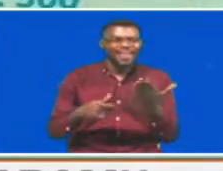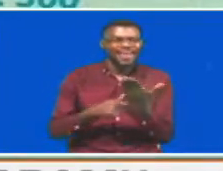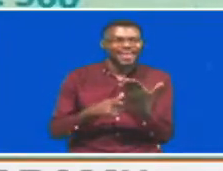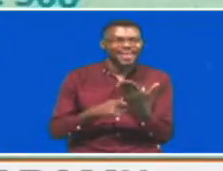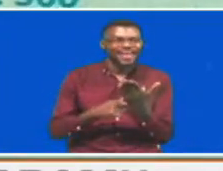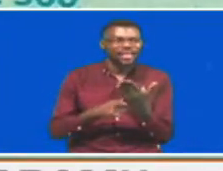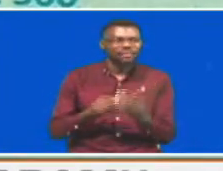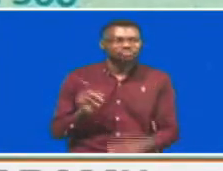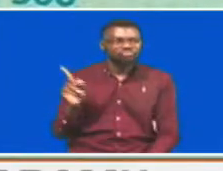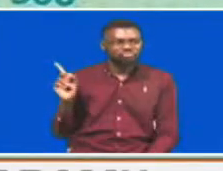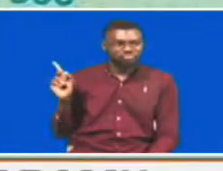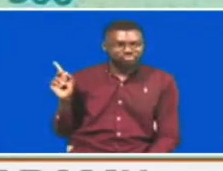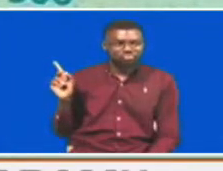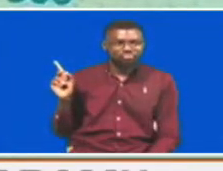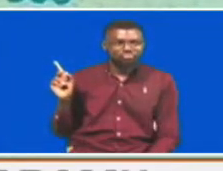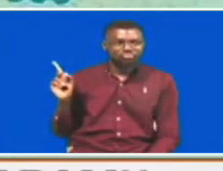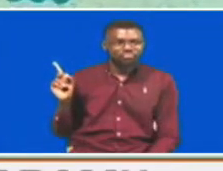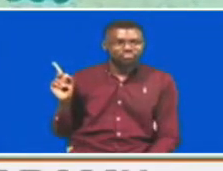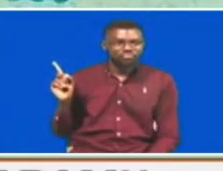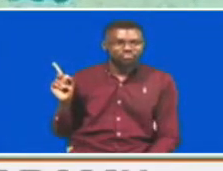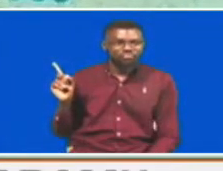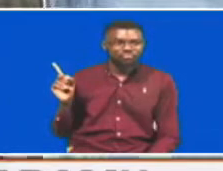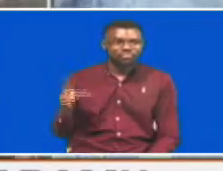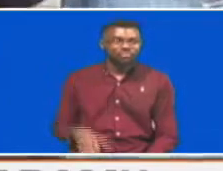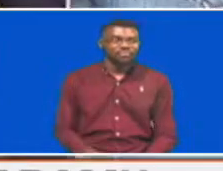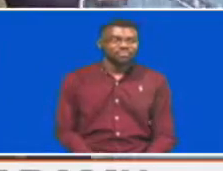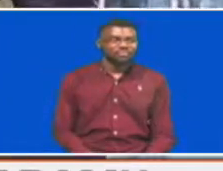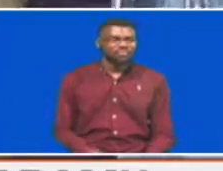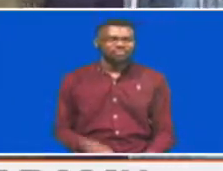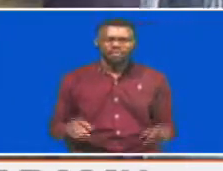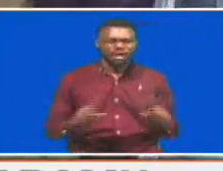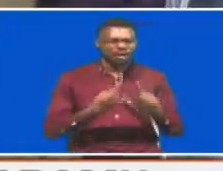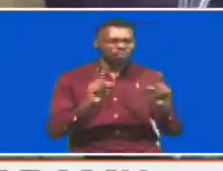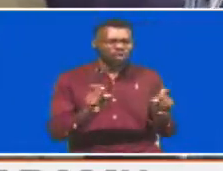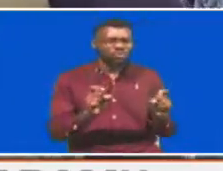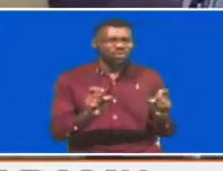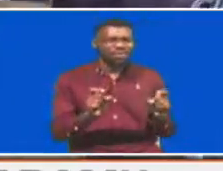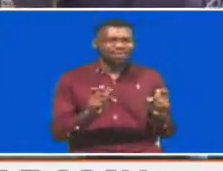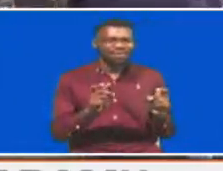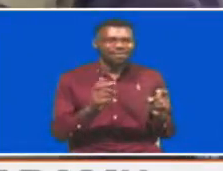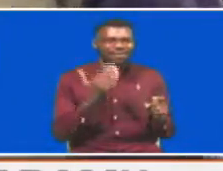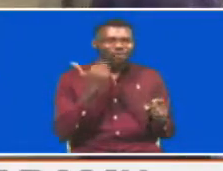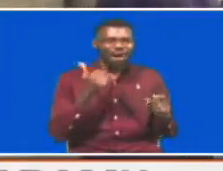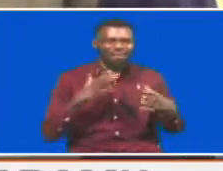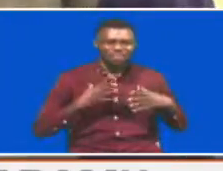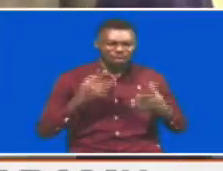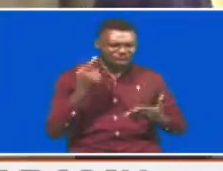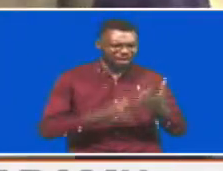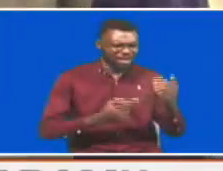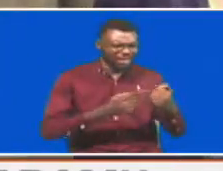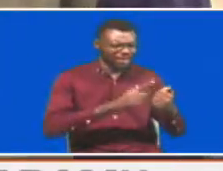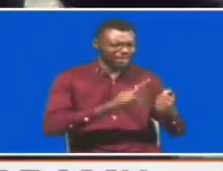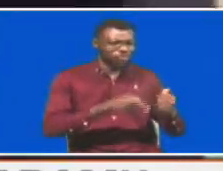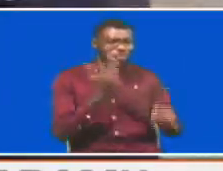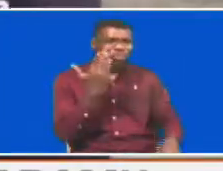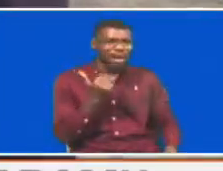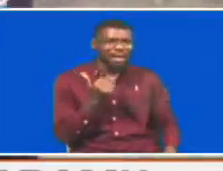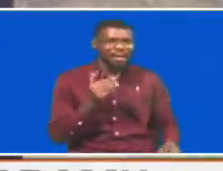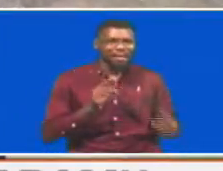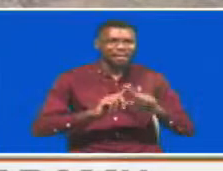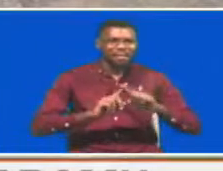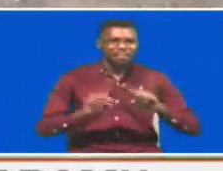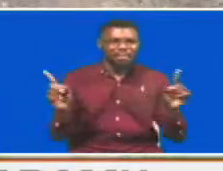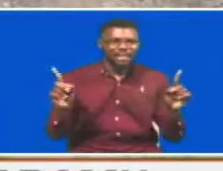jina Sand Transporters and Environmental Group. Swali ni je, kwa nini watoza kodi ya shilingi 6,000